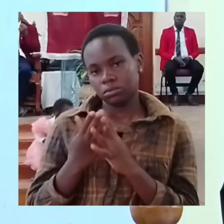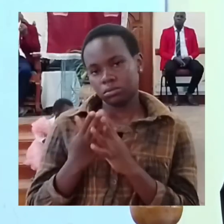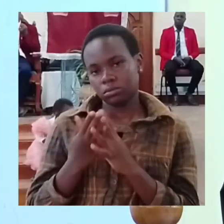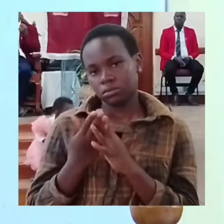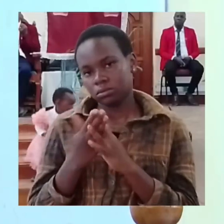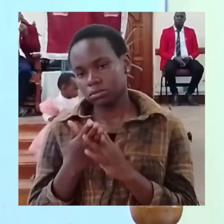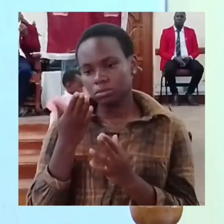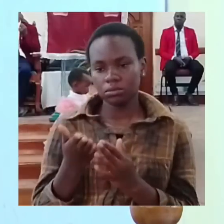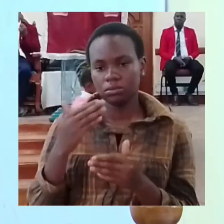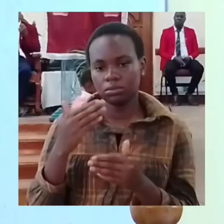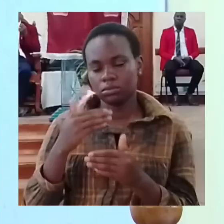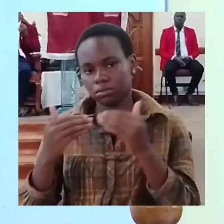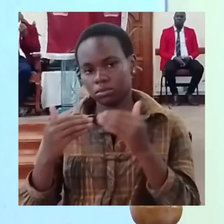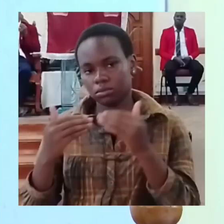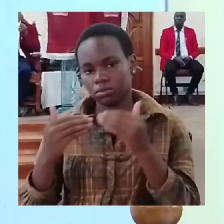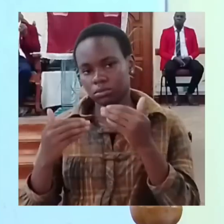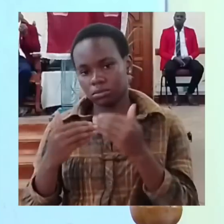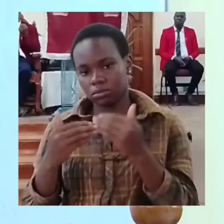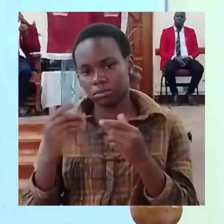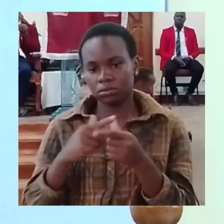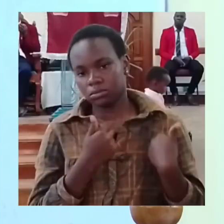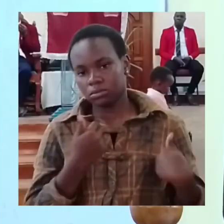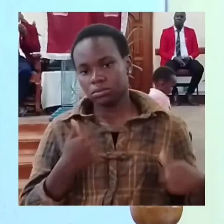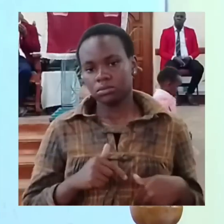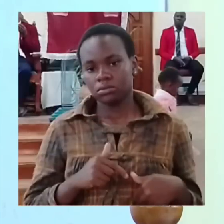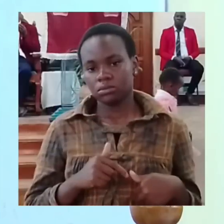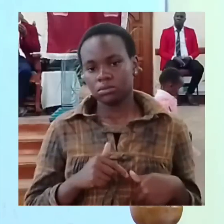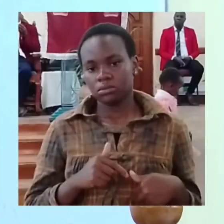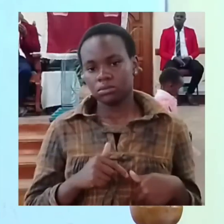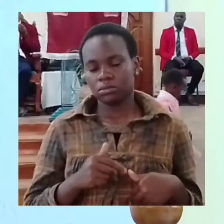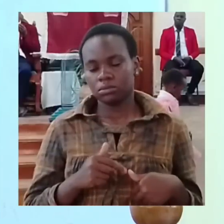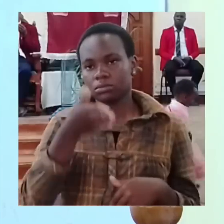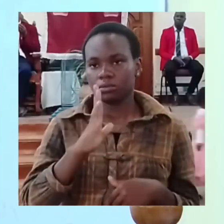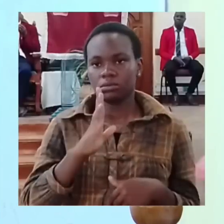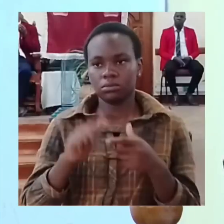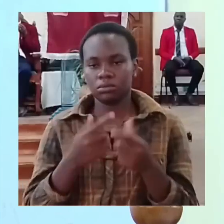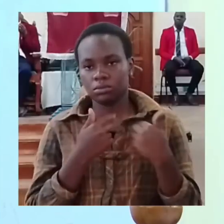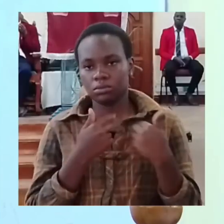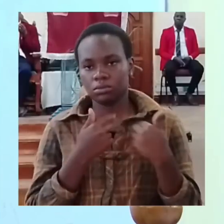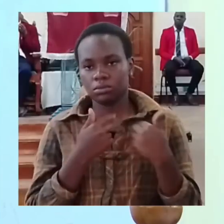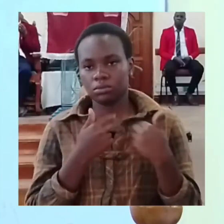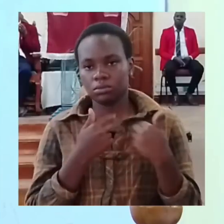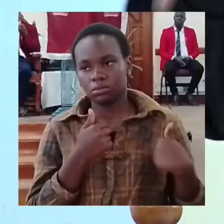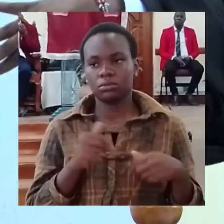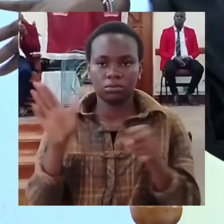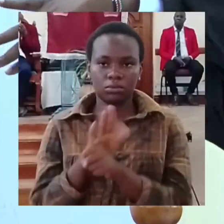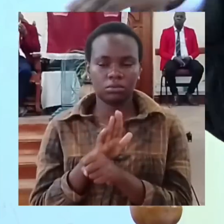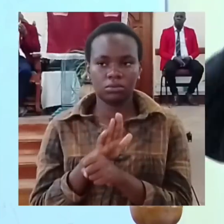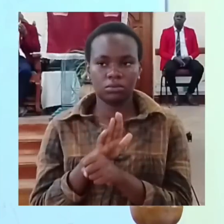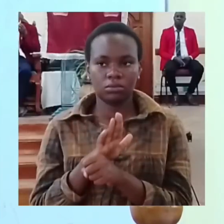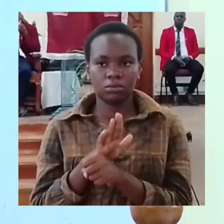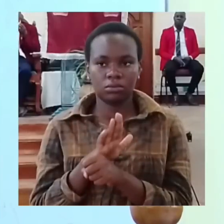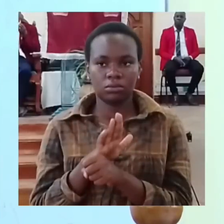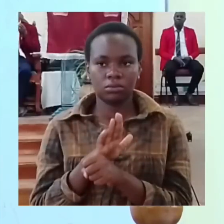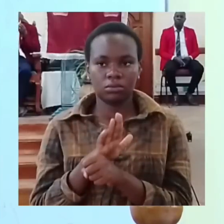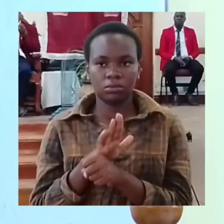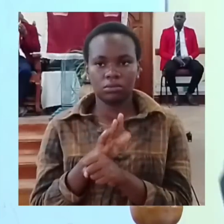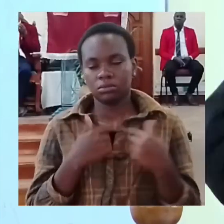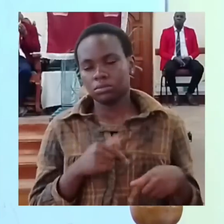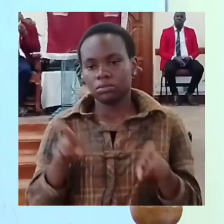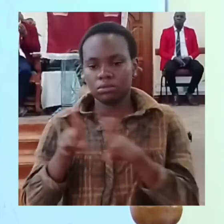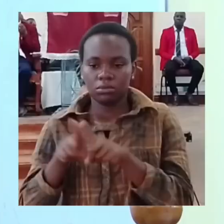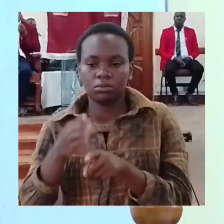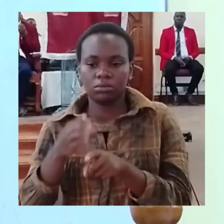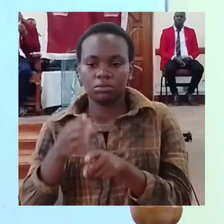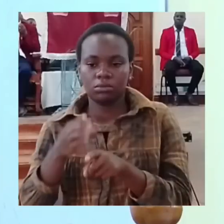kamomoka. We want to have a heart like the heart of God. No ngoro citũ cikoragwo ciĩ kinyume na ngoro ya Ngai. No